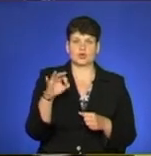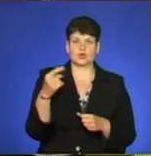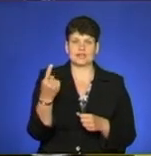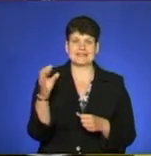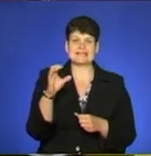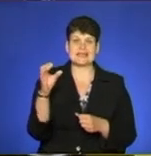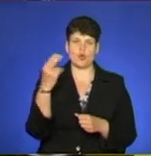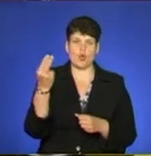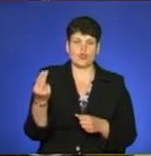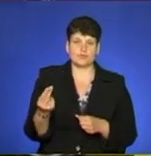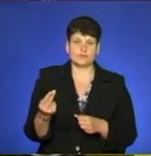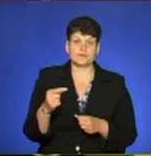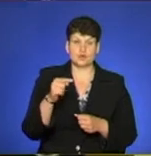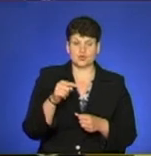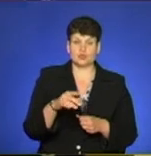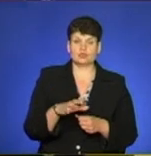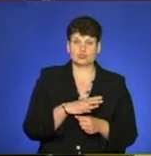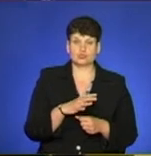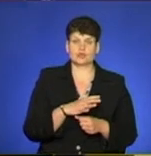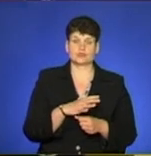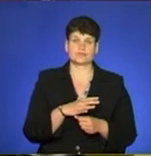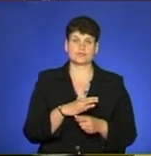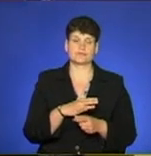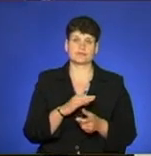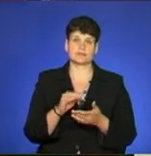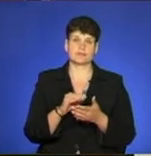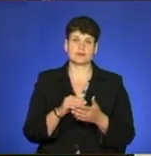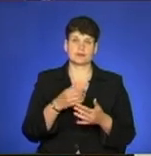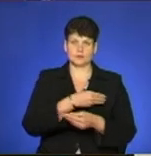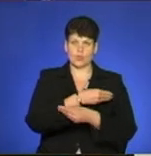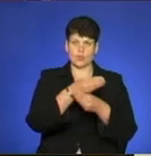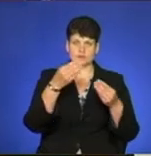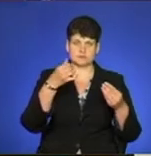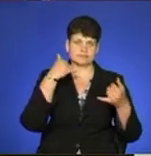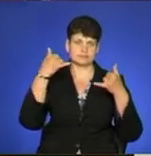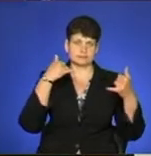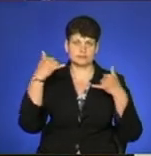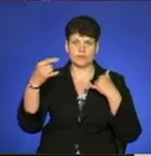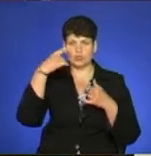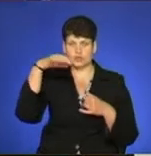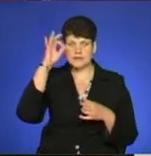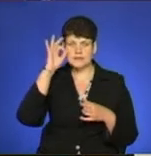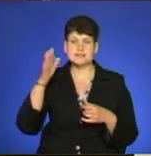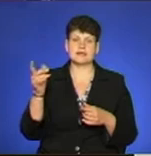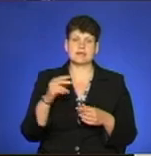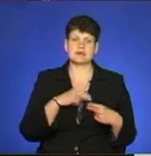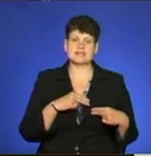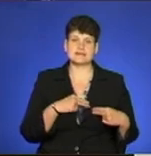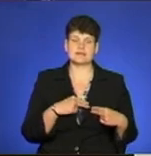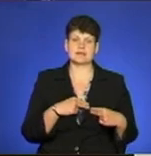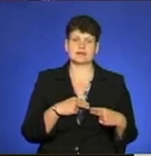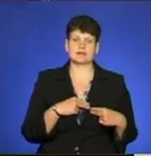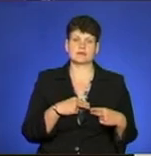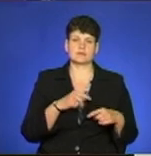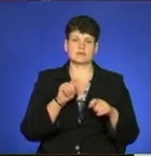кольору. З даного приводу було роздано орієнтування працівникам Тернопільського відділу поліції, а також працівникам управління